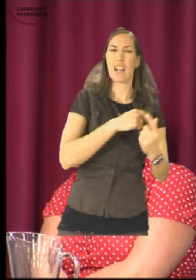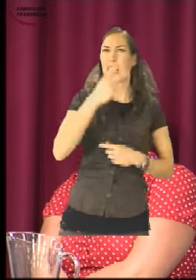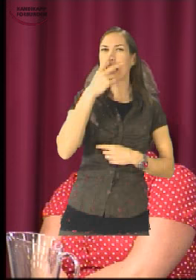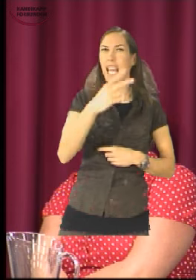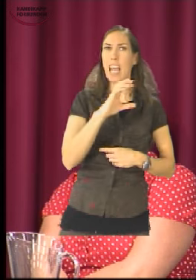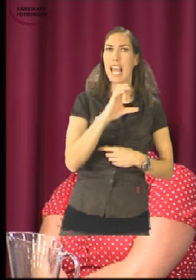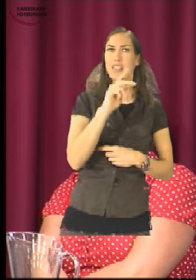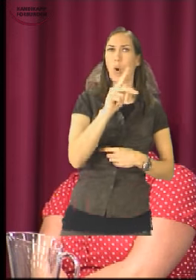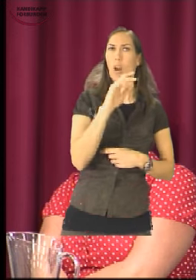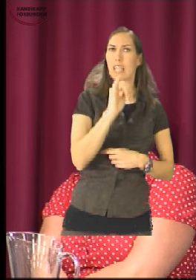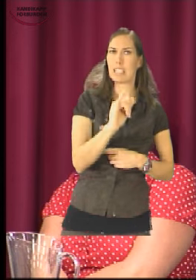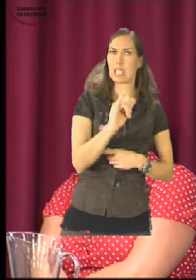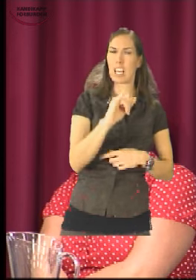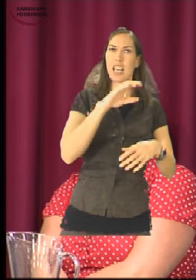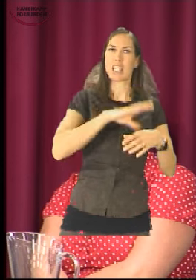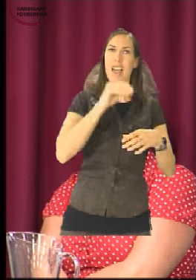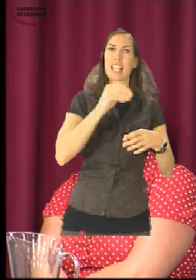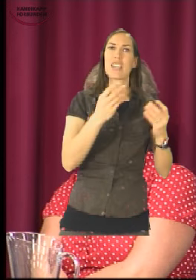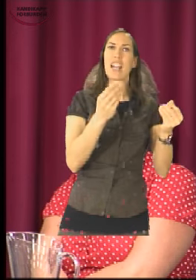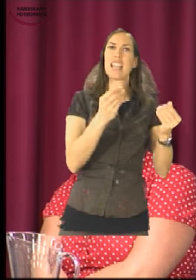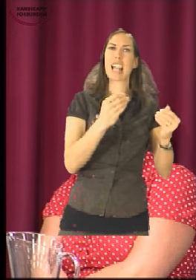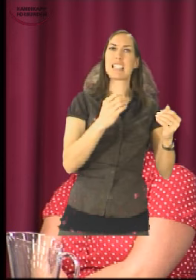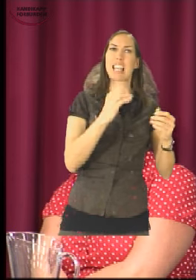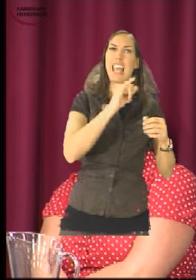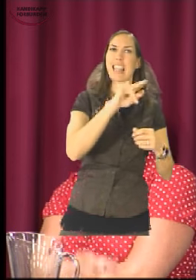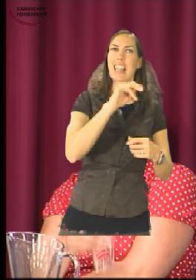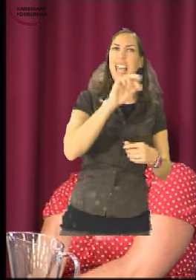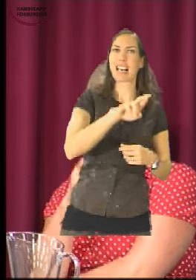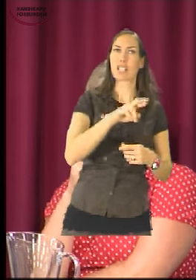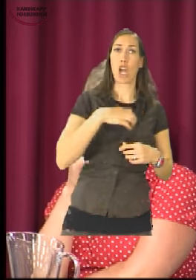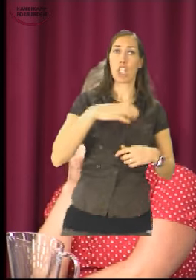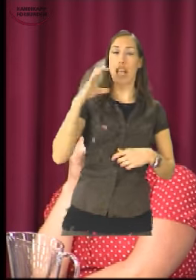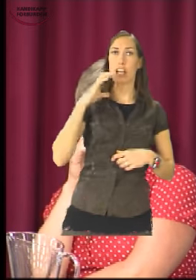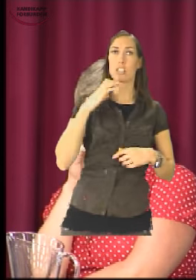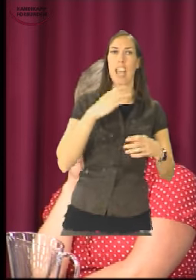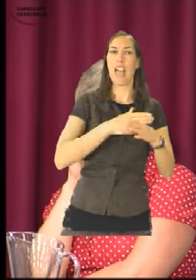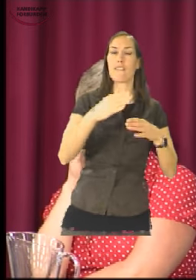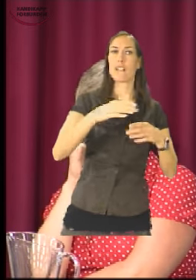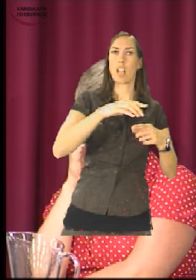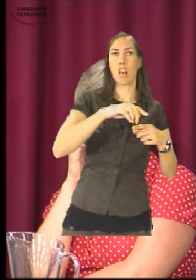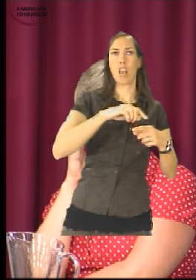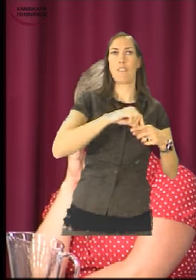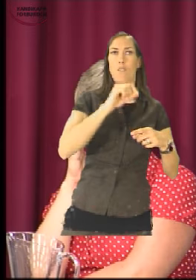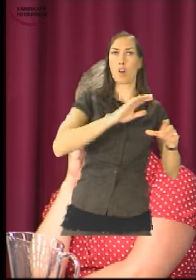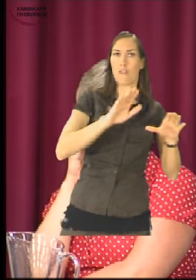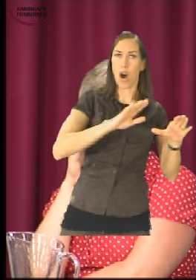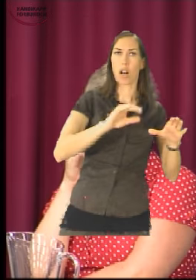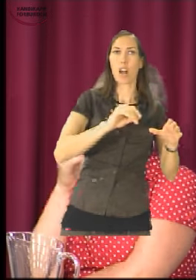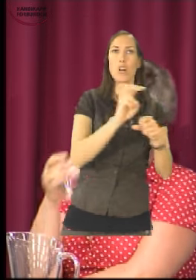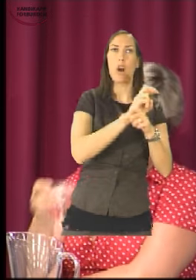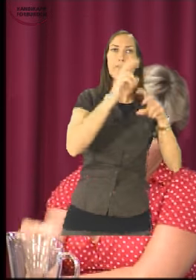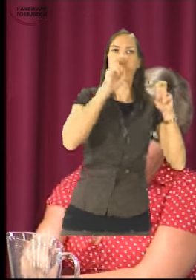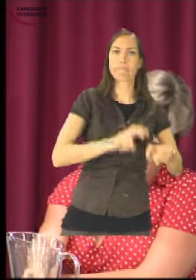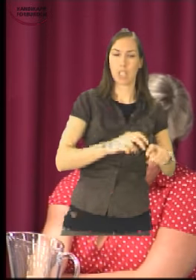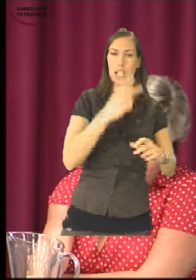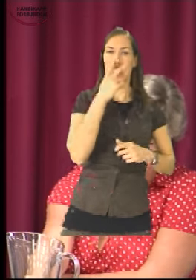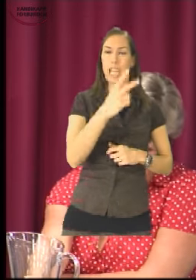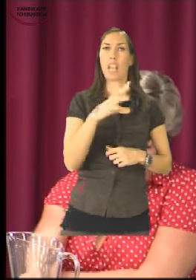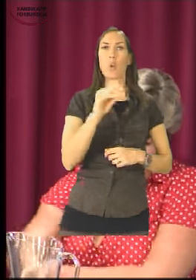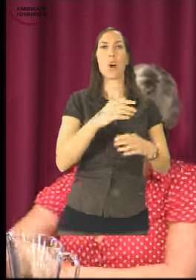SKI, som alltså Svensk kvalitetsindex, genomfördes i höstas efter vårdvalen och visade då den framförallt